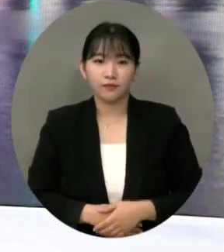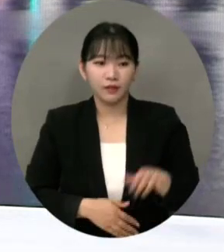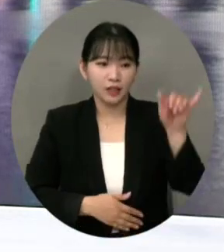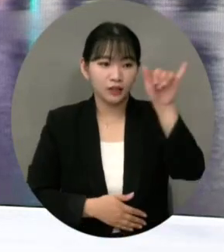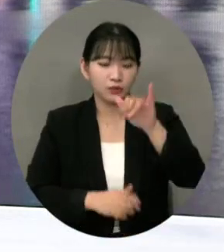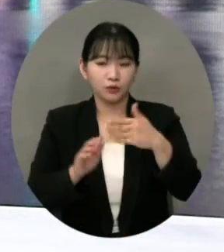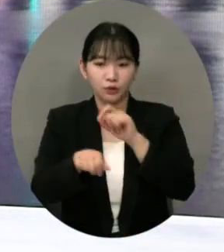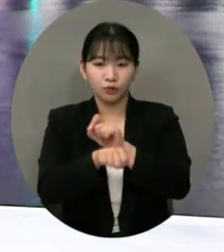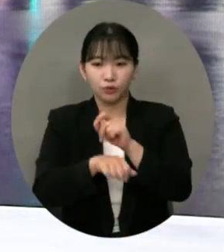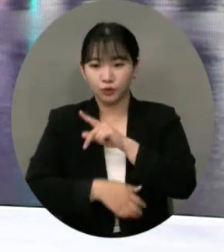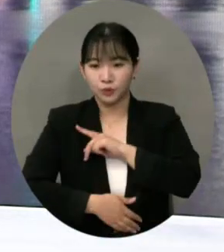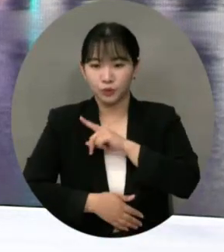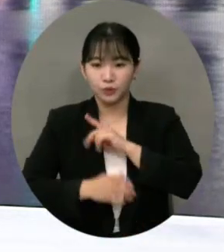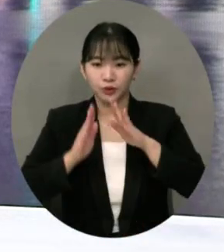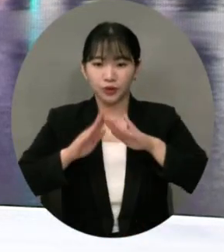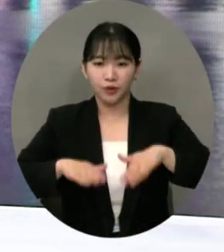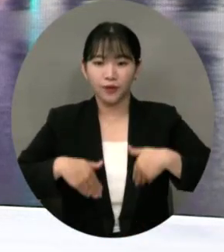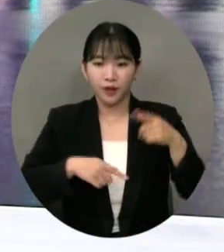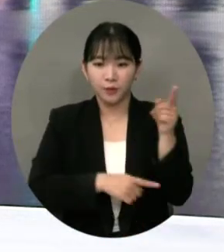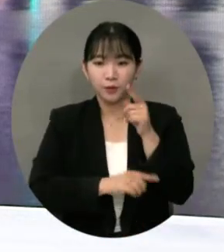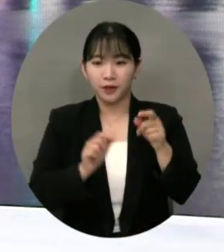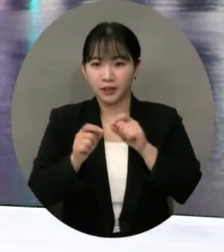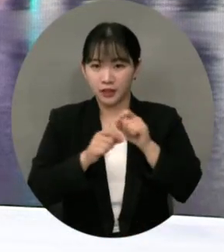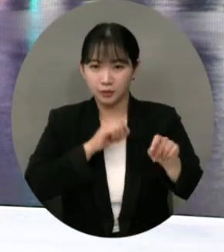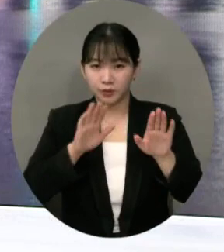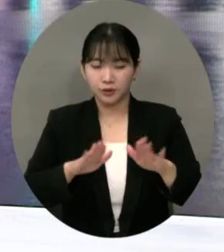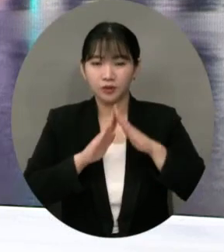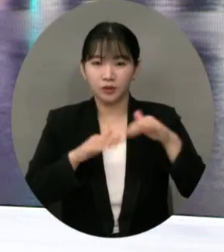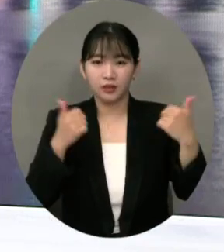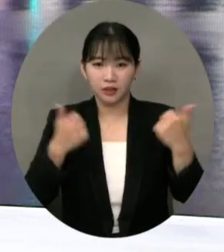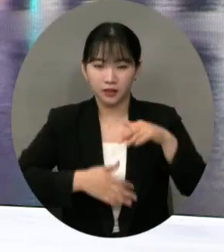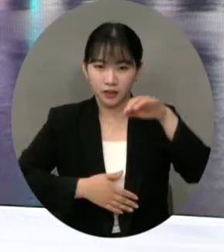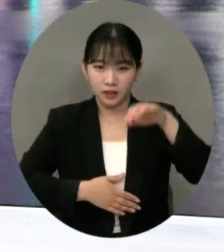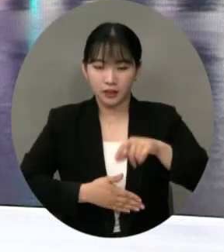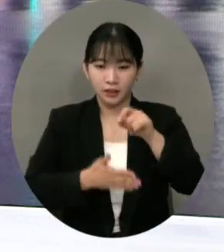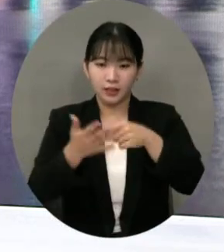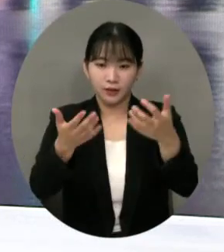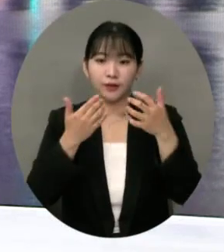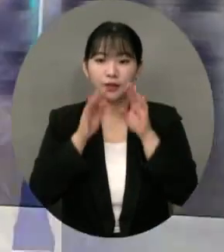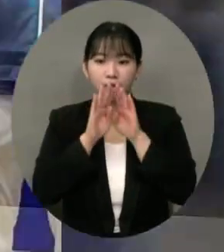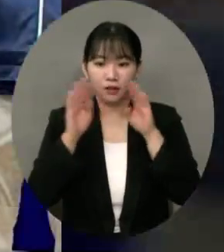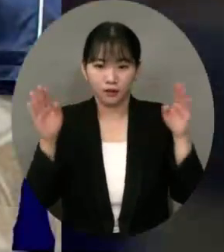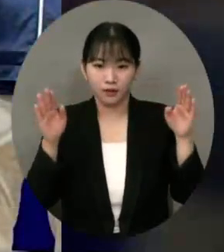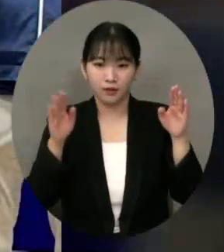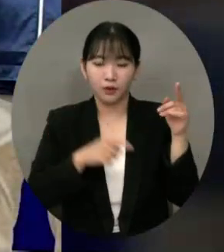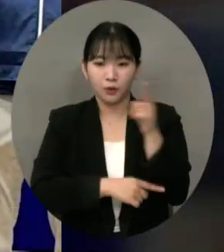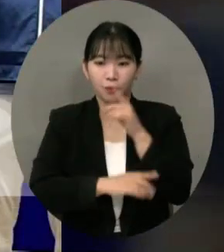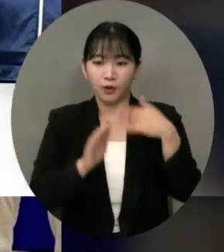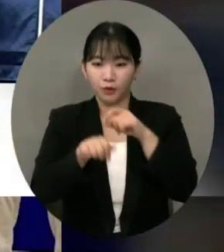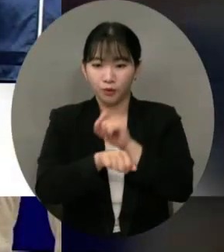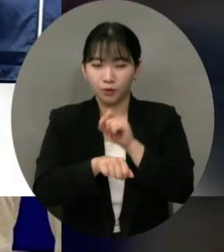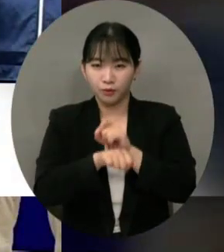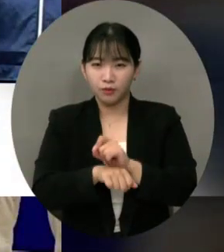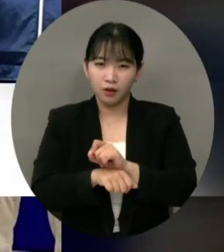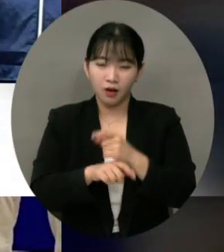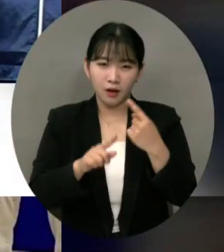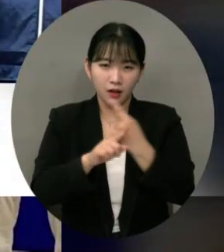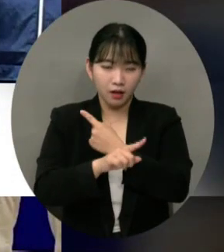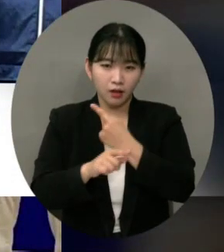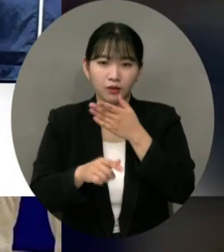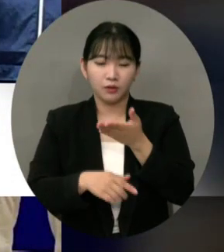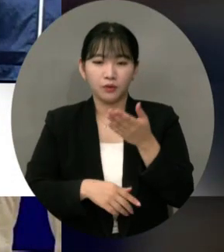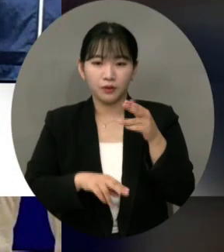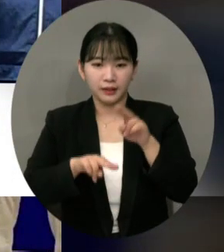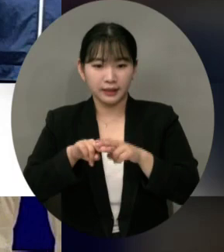전국 공무원 노동조합 전남소방 지부는 오늘 전남도 의회에서 기자 회견을 열고 소방 공무원 처우 개선과